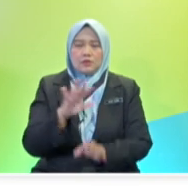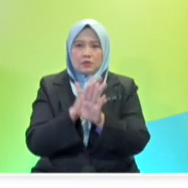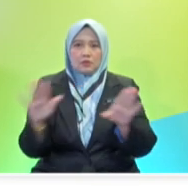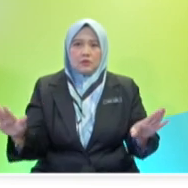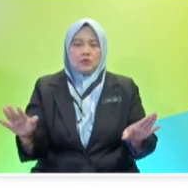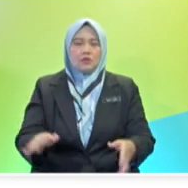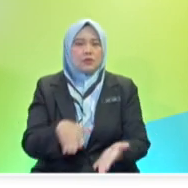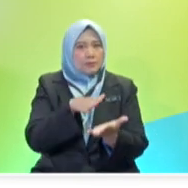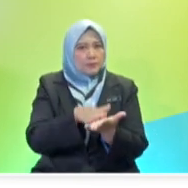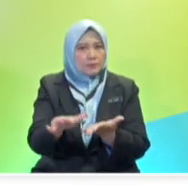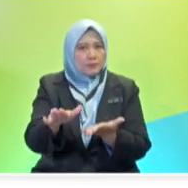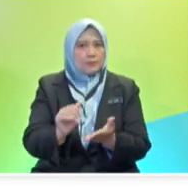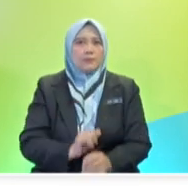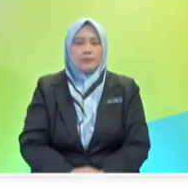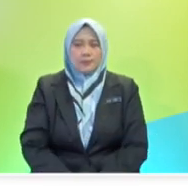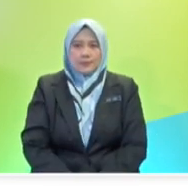licin.